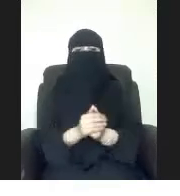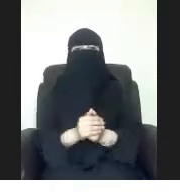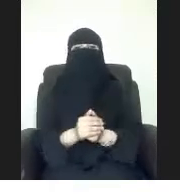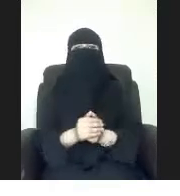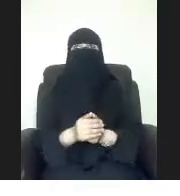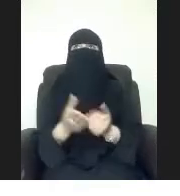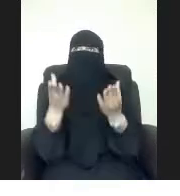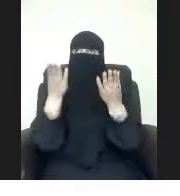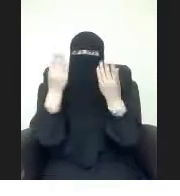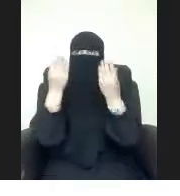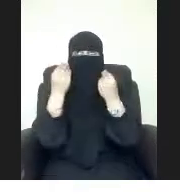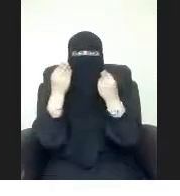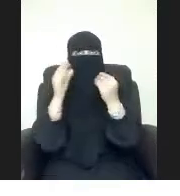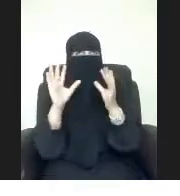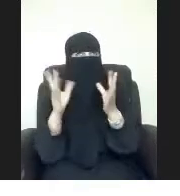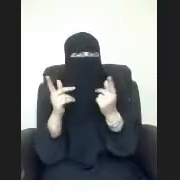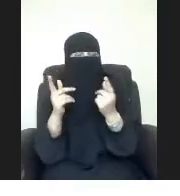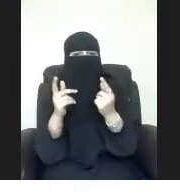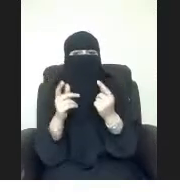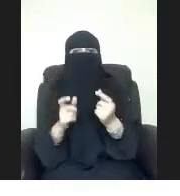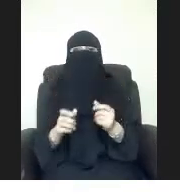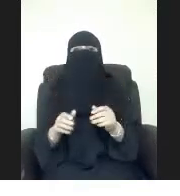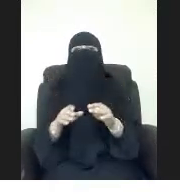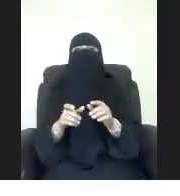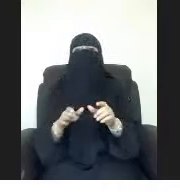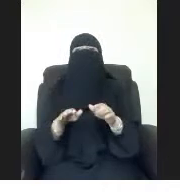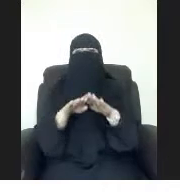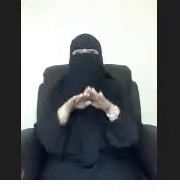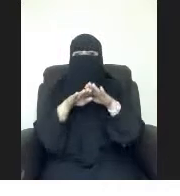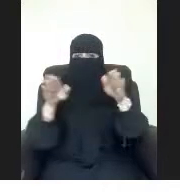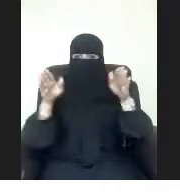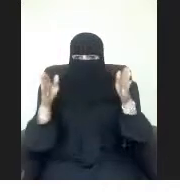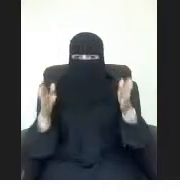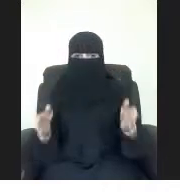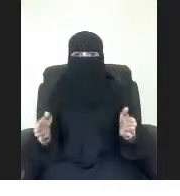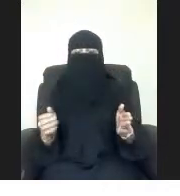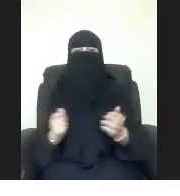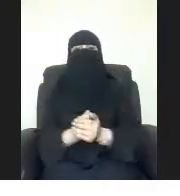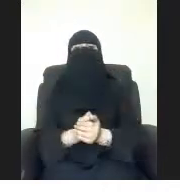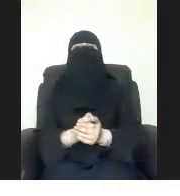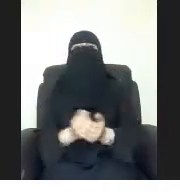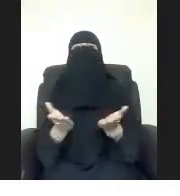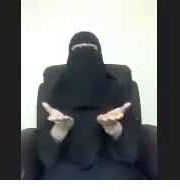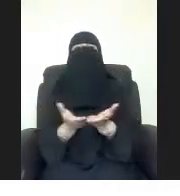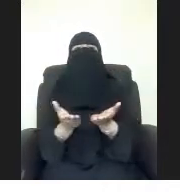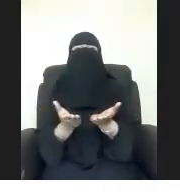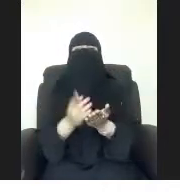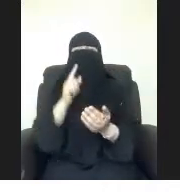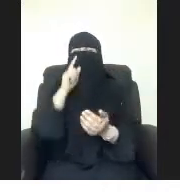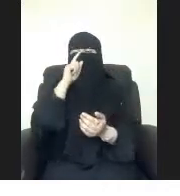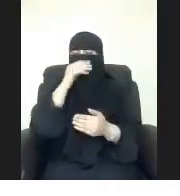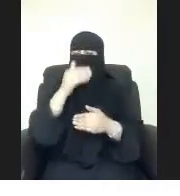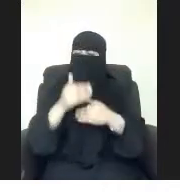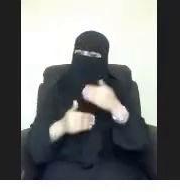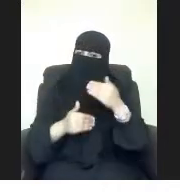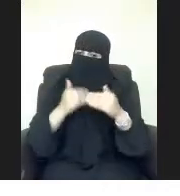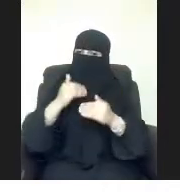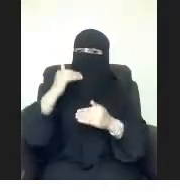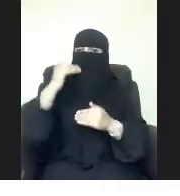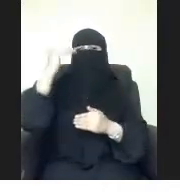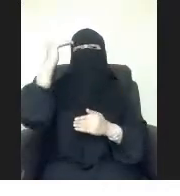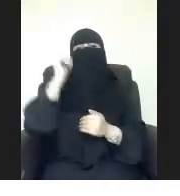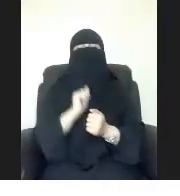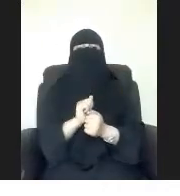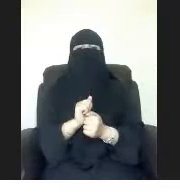مدرستي. وطبعا هذا انتقاد، أنه يجب أن نطور أساليب التعليم وأساليب التقويم وأساليب اتصالنا